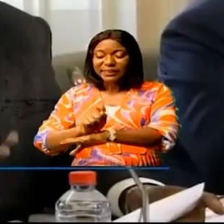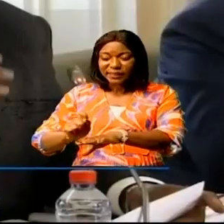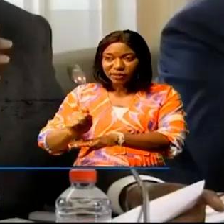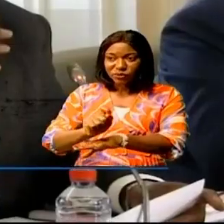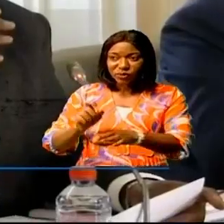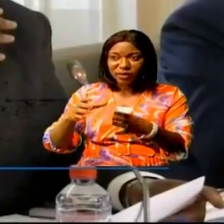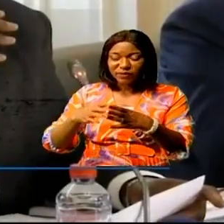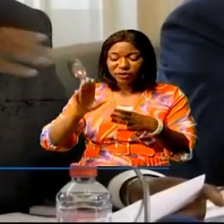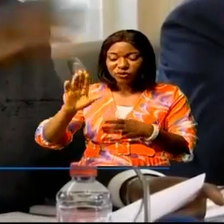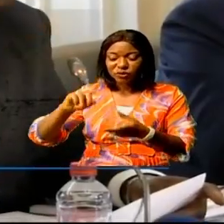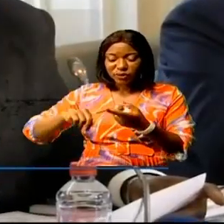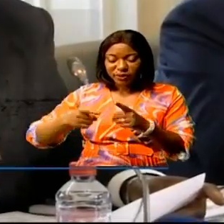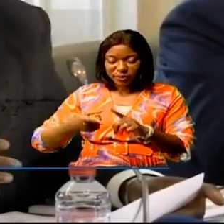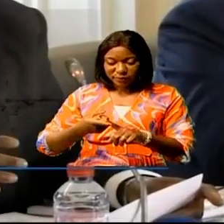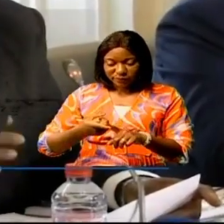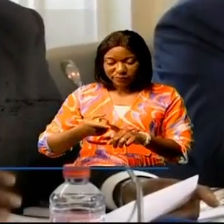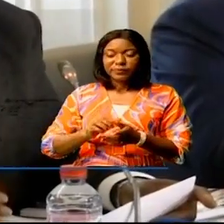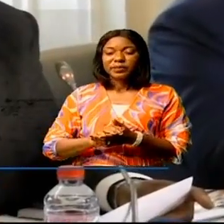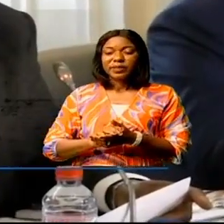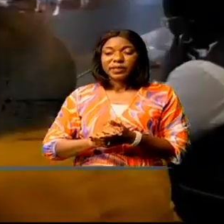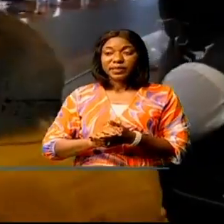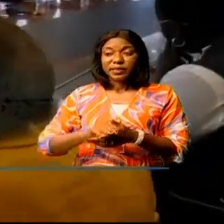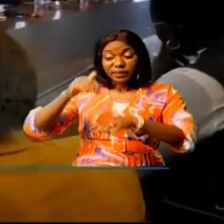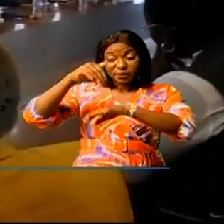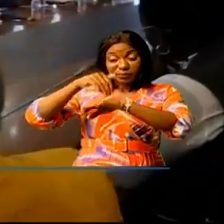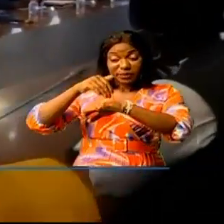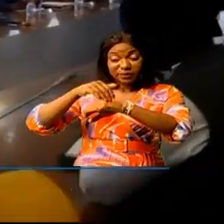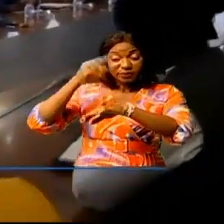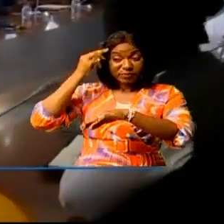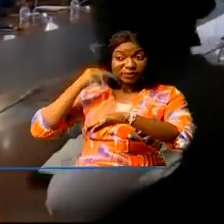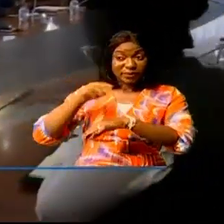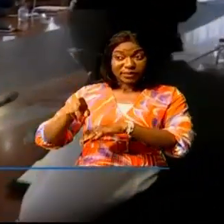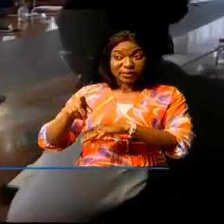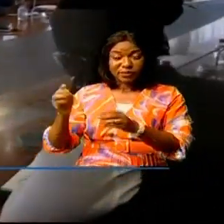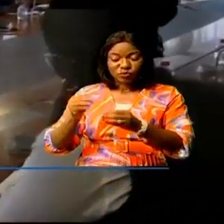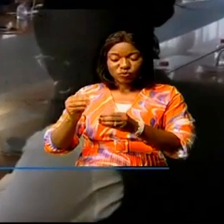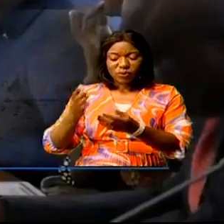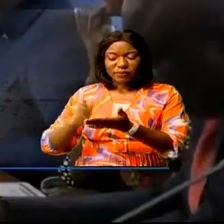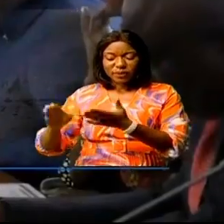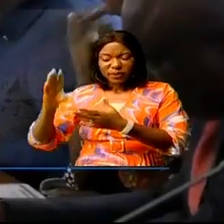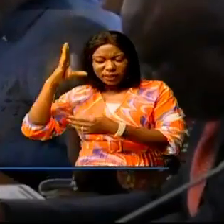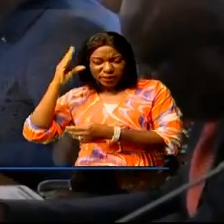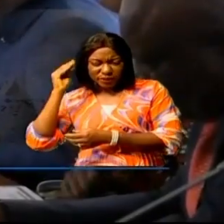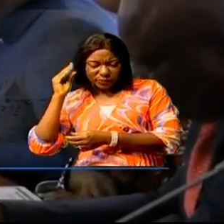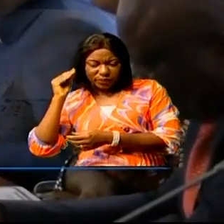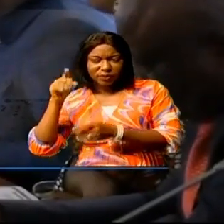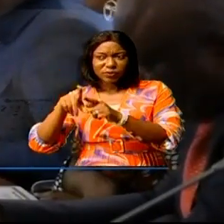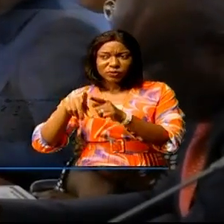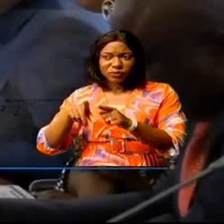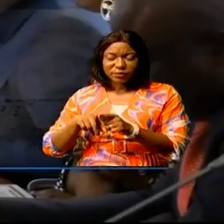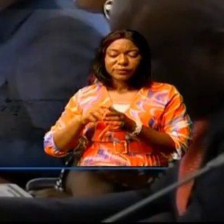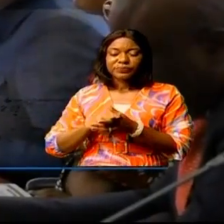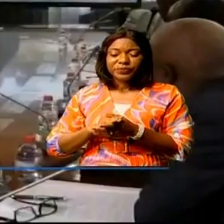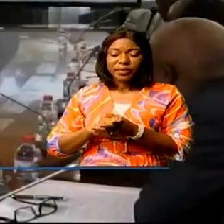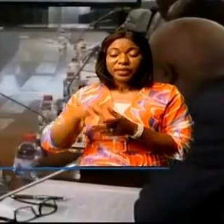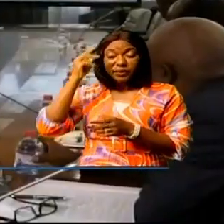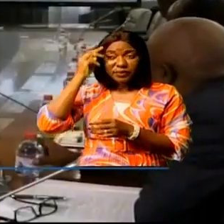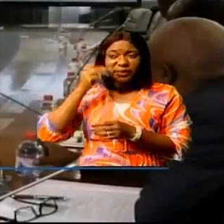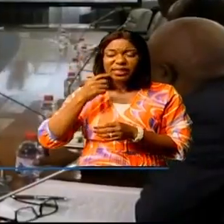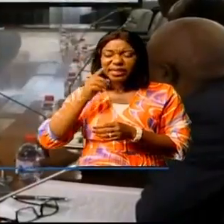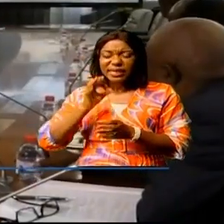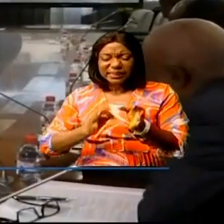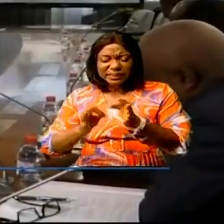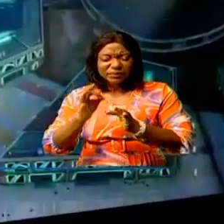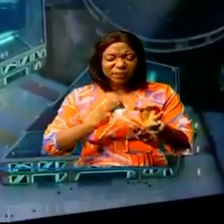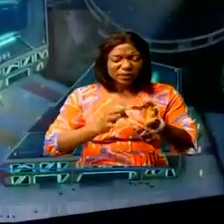homologue brazzavillois, Jean-Jacques Bouya. Dans les cadres du partage d'expériences, Le ministre Bouya a étalé les réalisations de